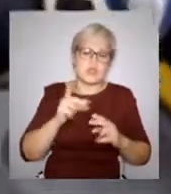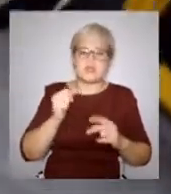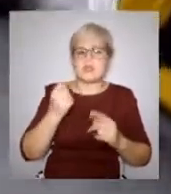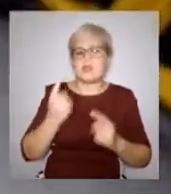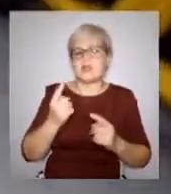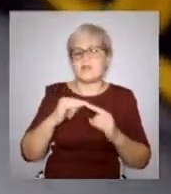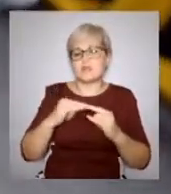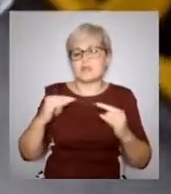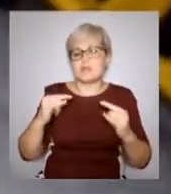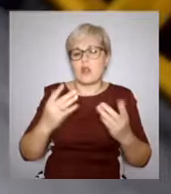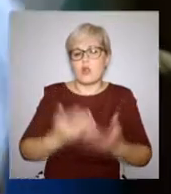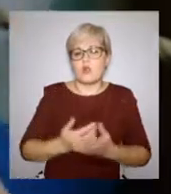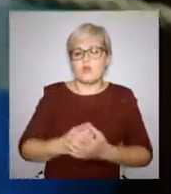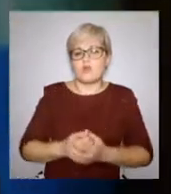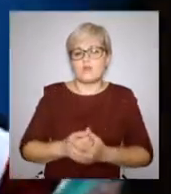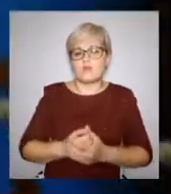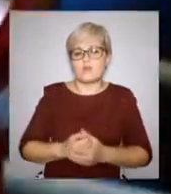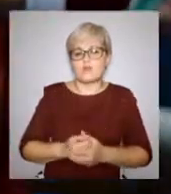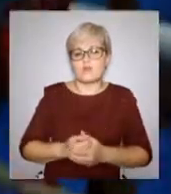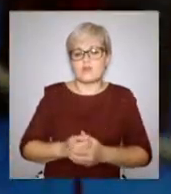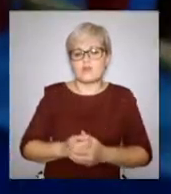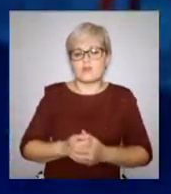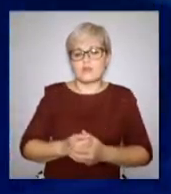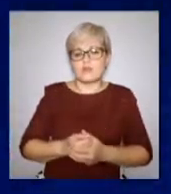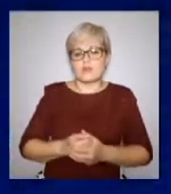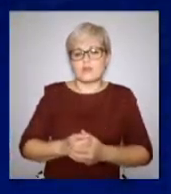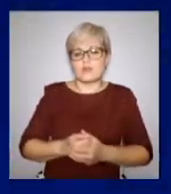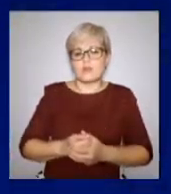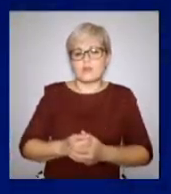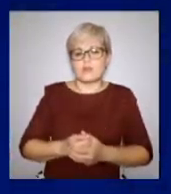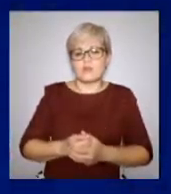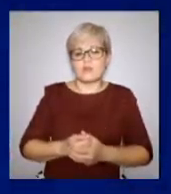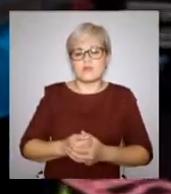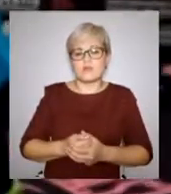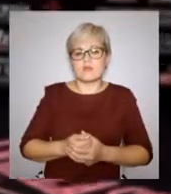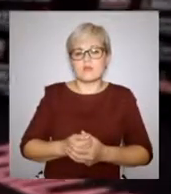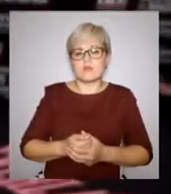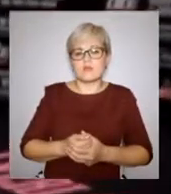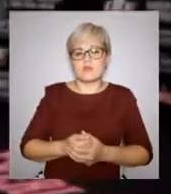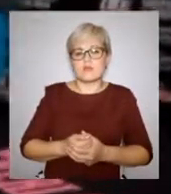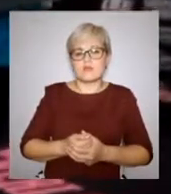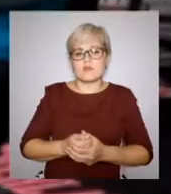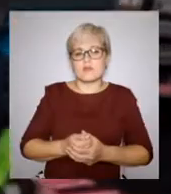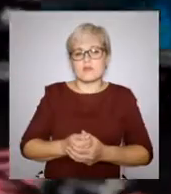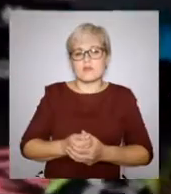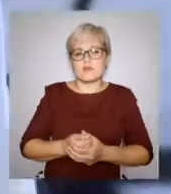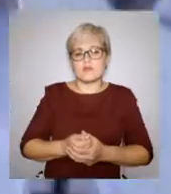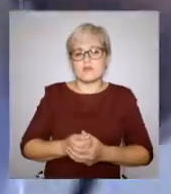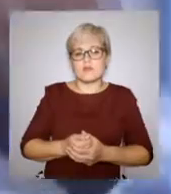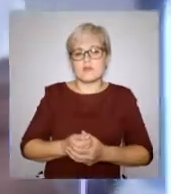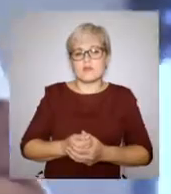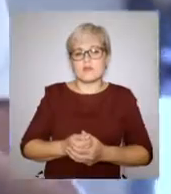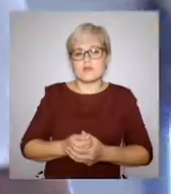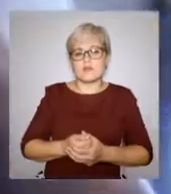очень то есть много где побывал новости повстречался новости общался и общаюсь с такими людьми из